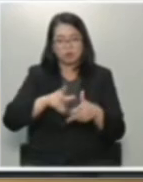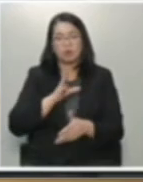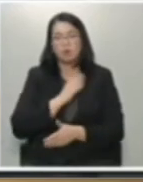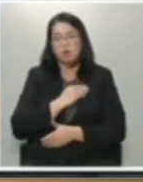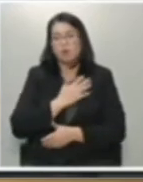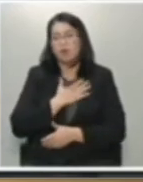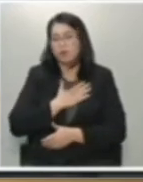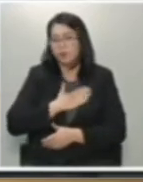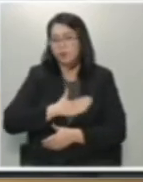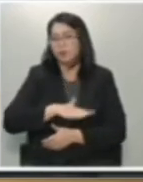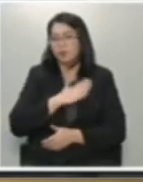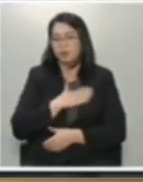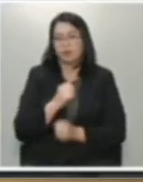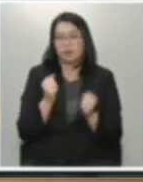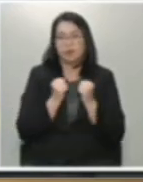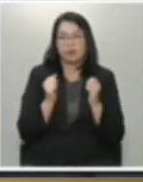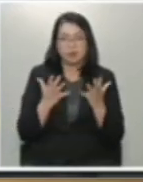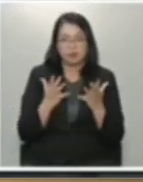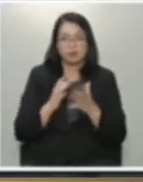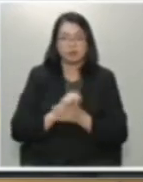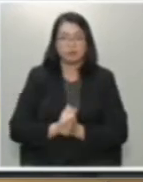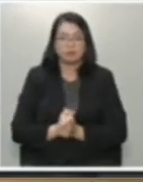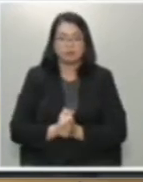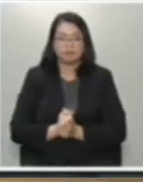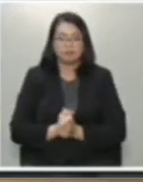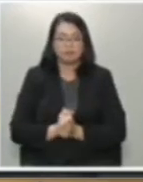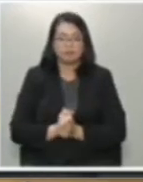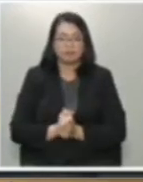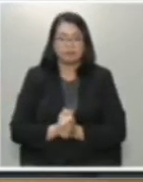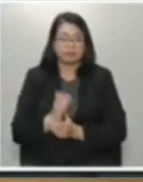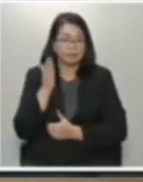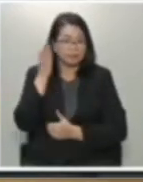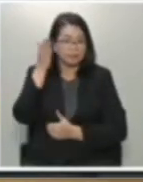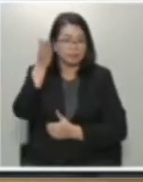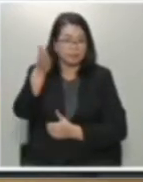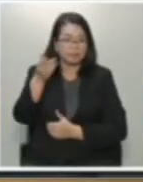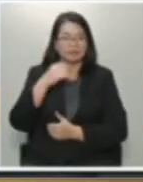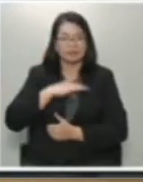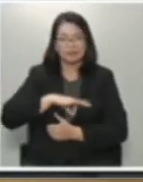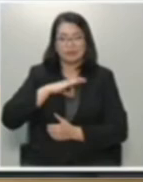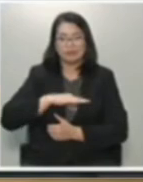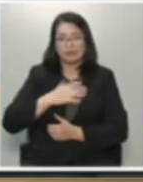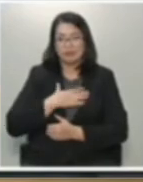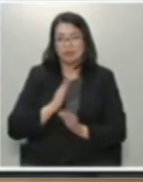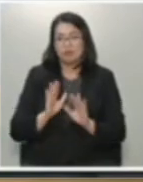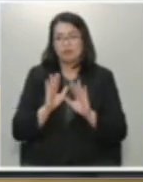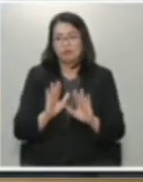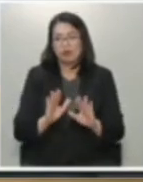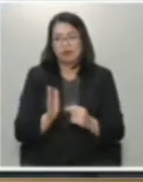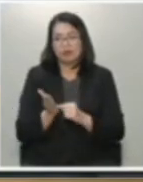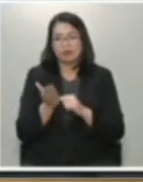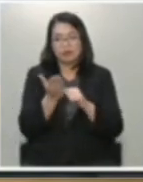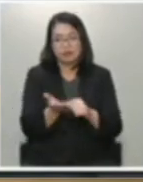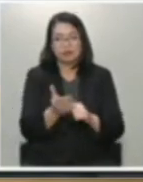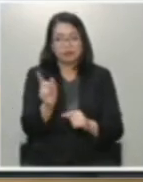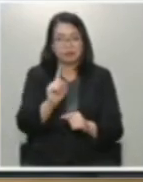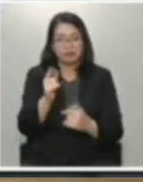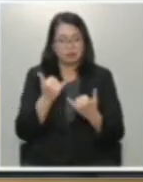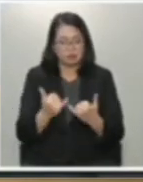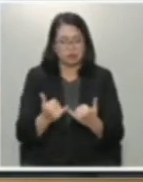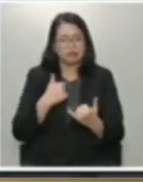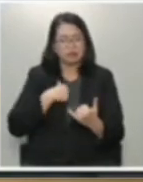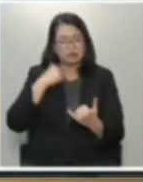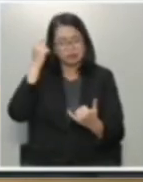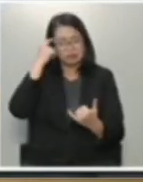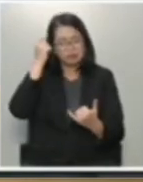างๆเนี่ยเราติดตามกันตลอดนะครับส่วนในอนาคตผมอยากเสนอประเด็นว่าตอนนี้นะครับบางอย่างเนี่ย